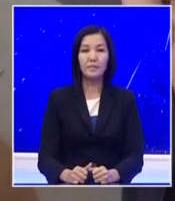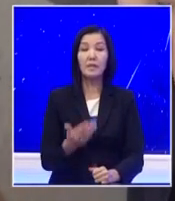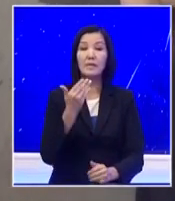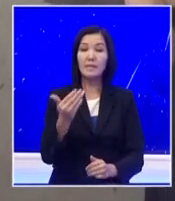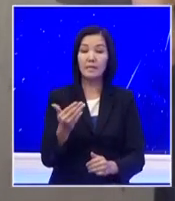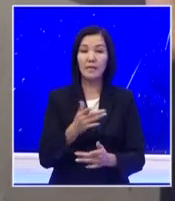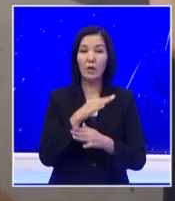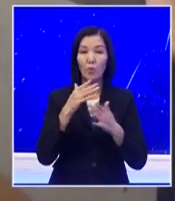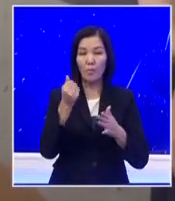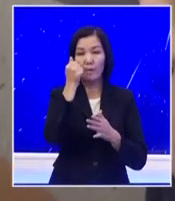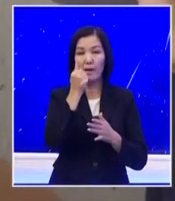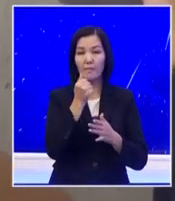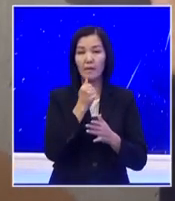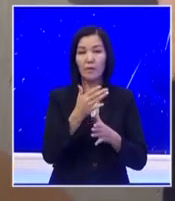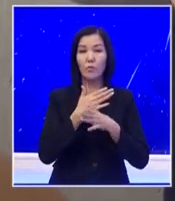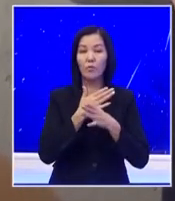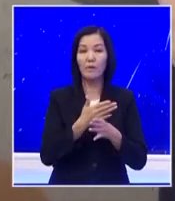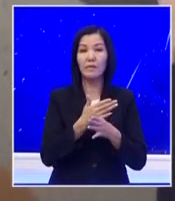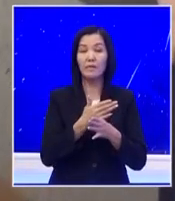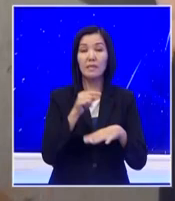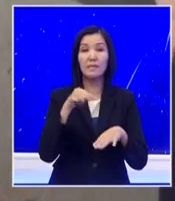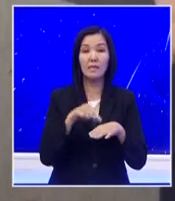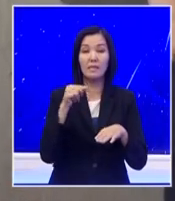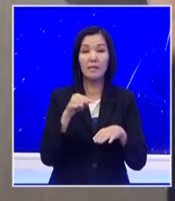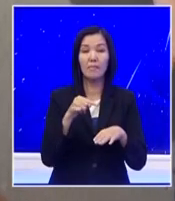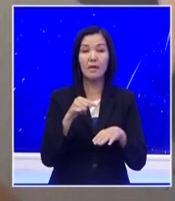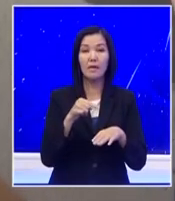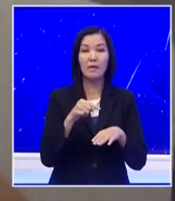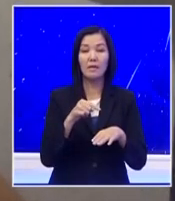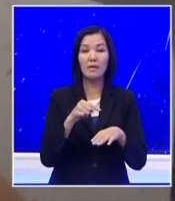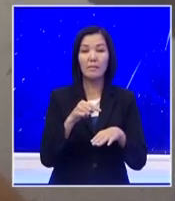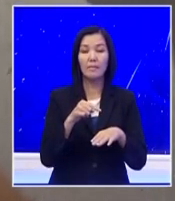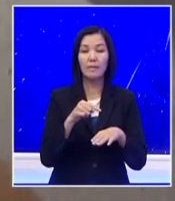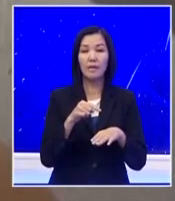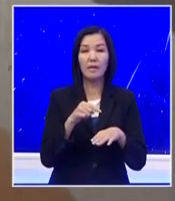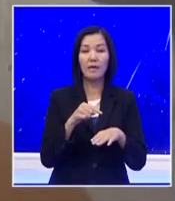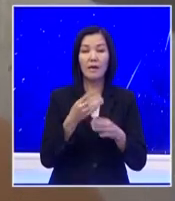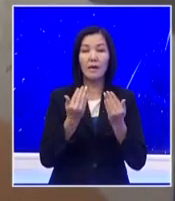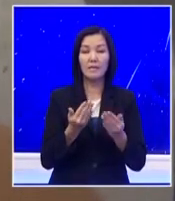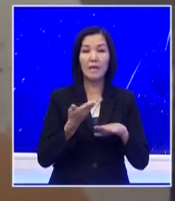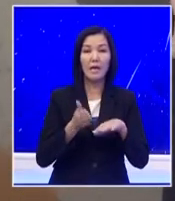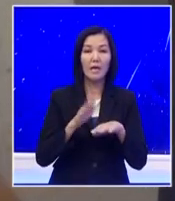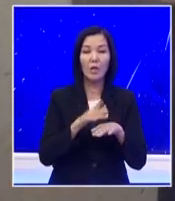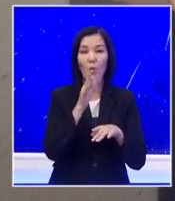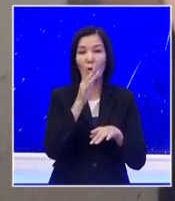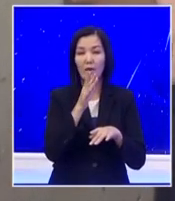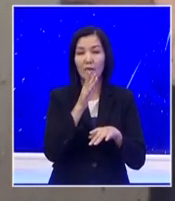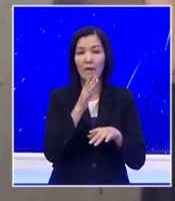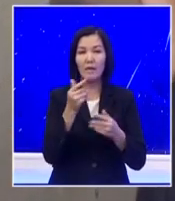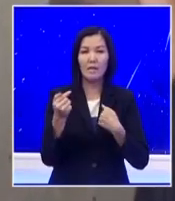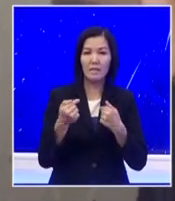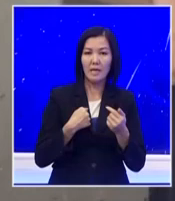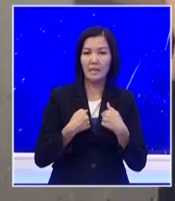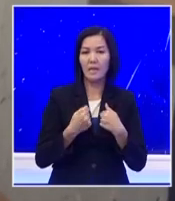Сіздерге көп-көп рахмет. Сіздердің көмектеріңізді сезініп, жалғыз емес екенімді түсіндім. Пандемия кезінде тығырыққа тіреліп қалғанымыз